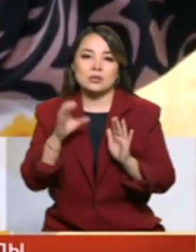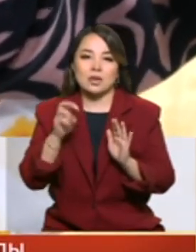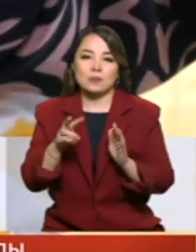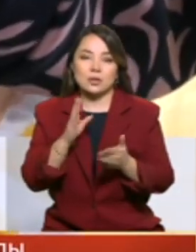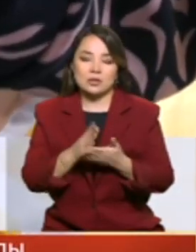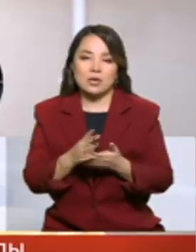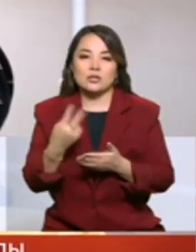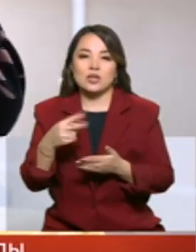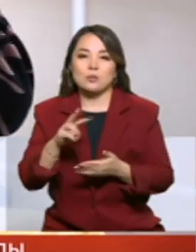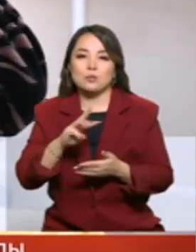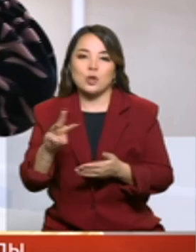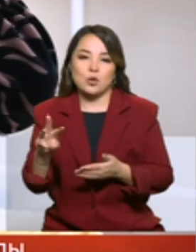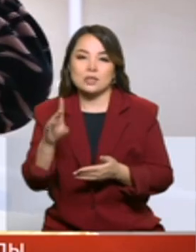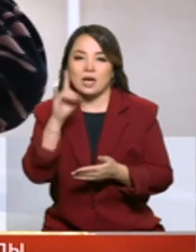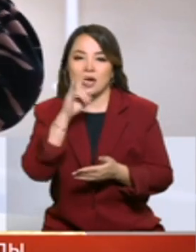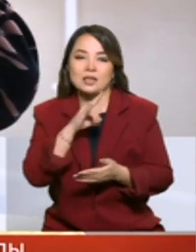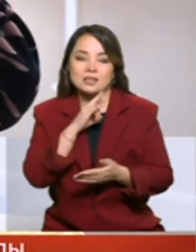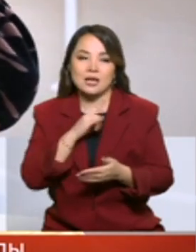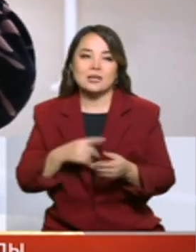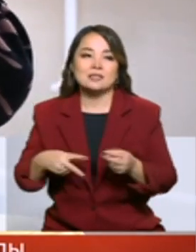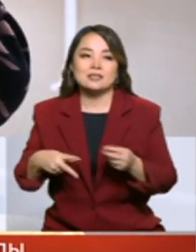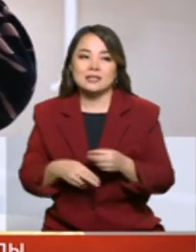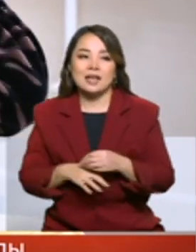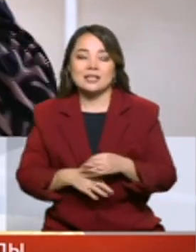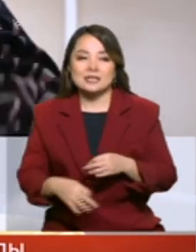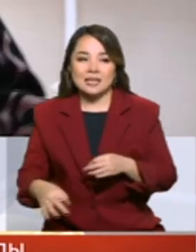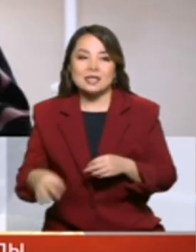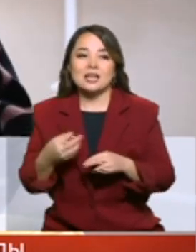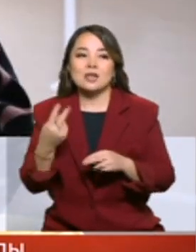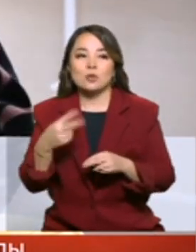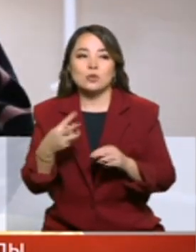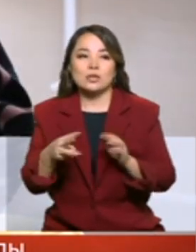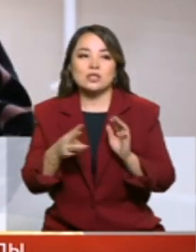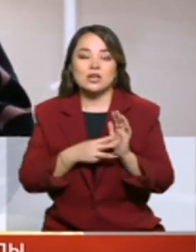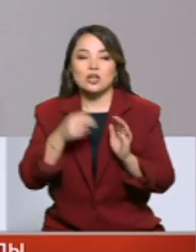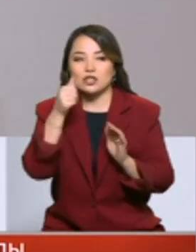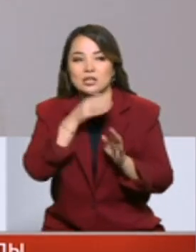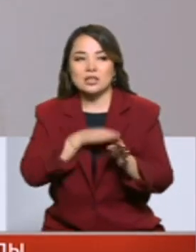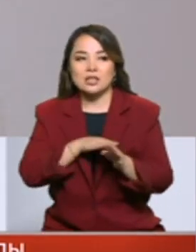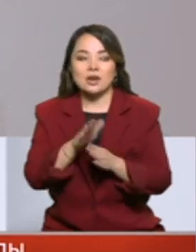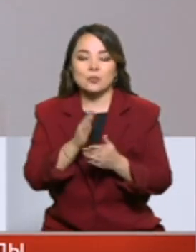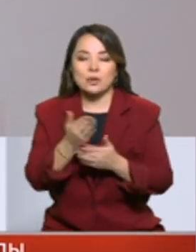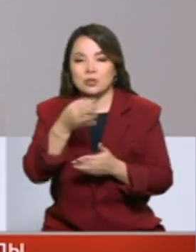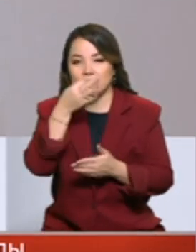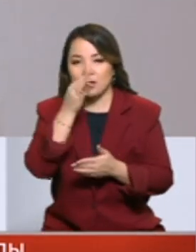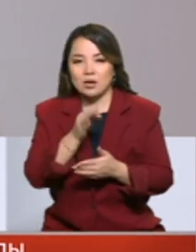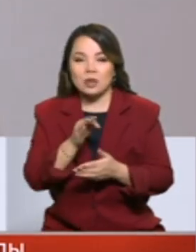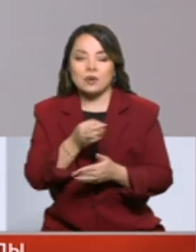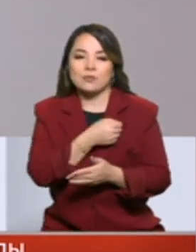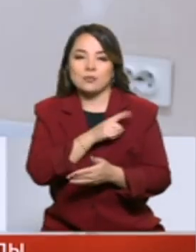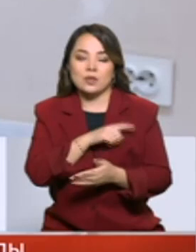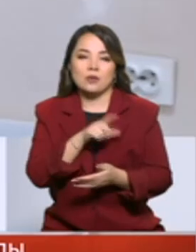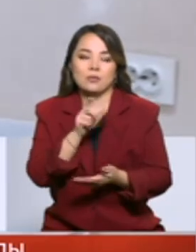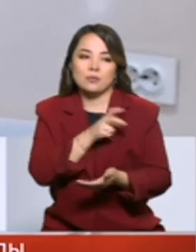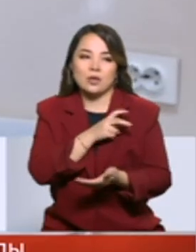20 миллионыншы қазақстандықтың кіндігін кесу бақыты 38 жылдық тәжірибесі бар акушер-гинекологқа бұйырыпты.